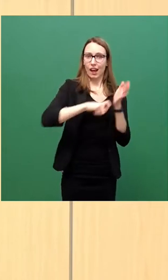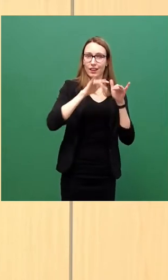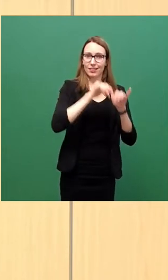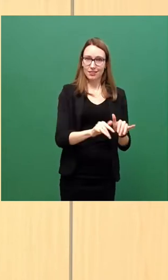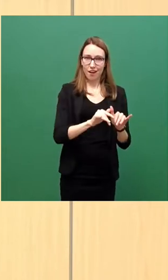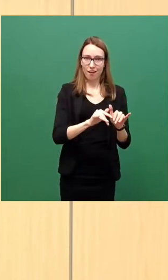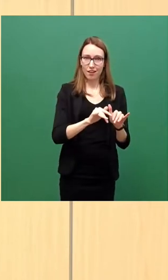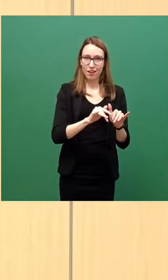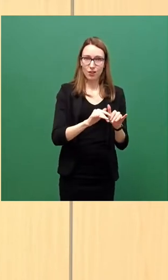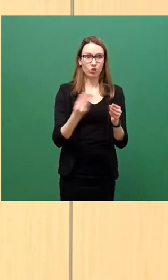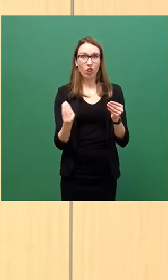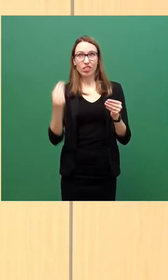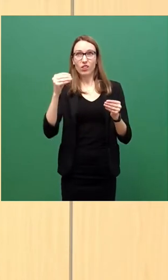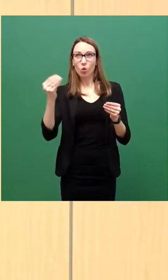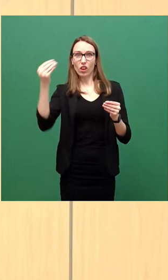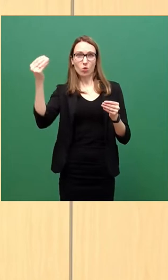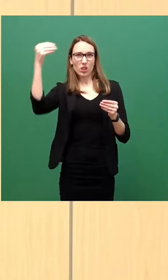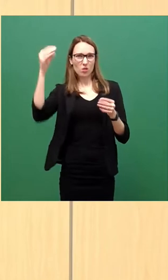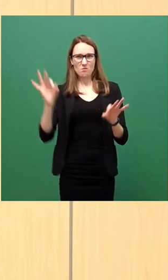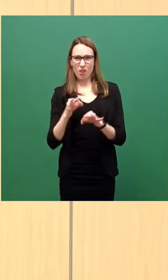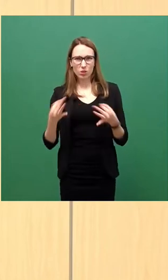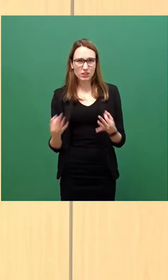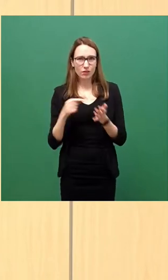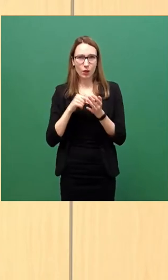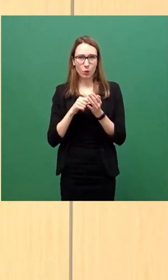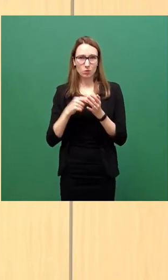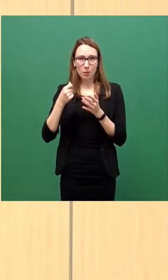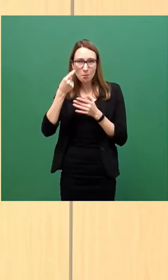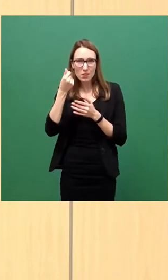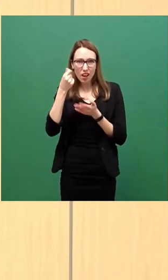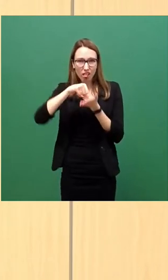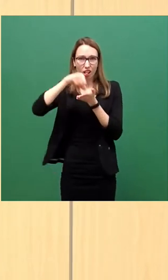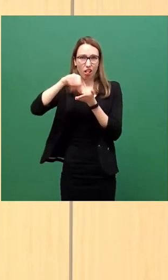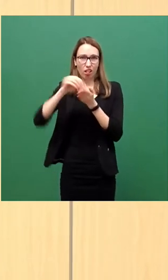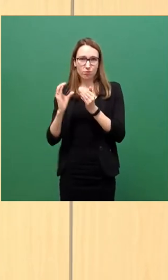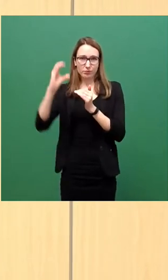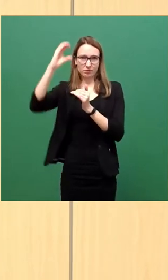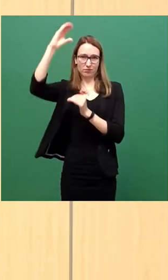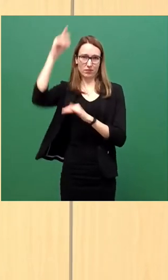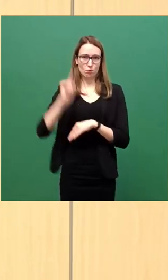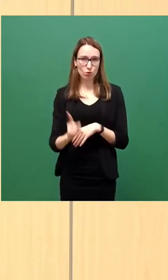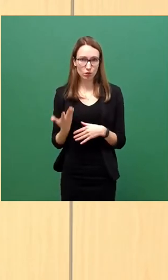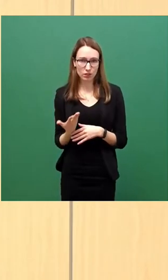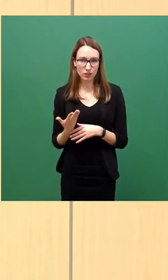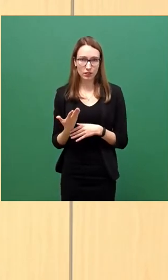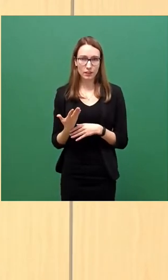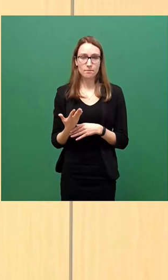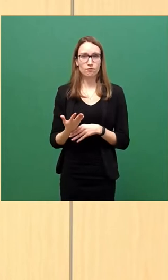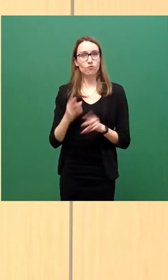irgendwelchen Schnickschnack nicht hinzu, weil viele können sich das gar nicht mehr leisten. Das Thema Clever Shuttle, interessanter Ansatz, Kollege